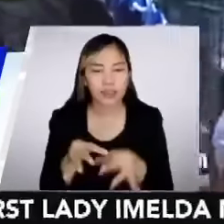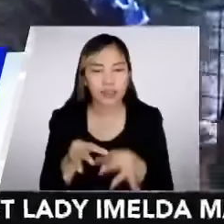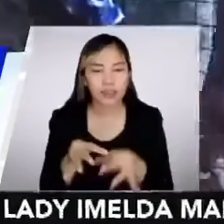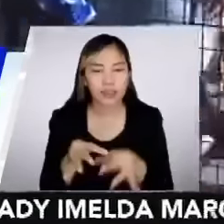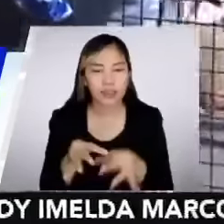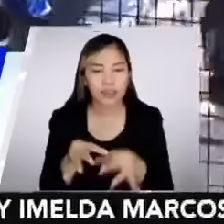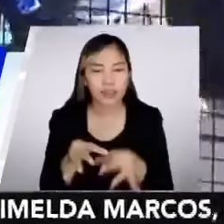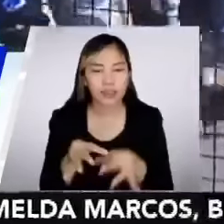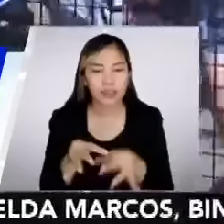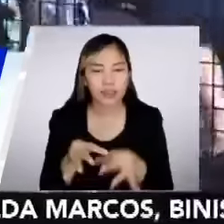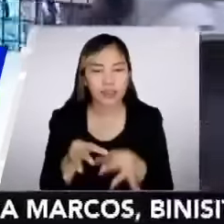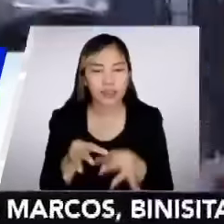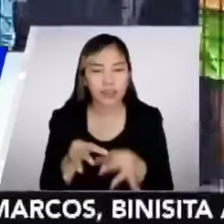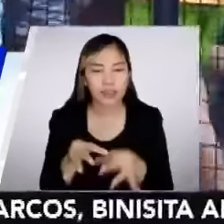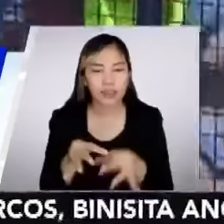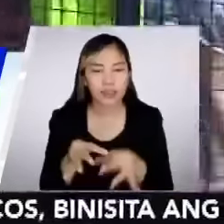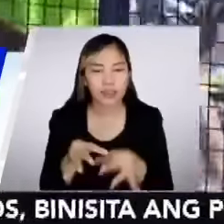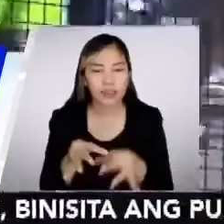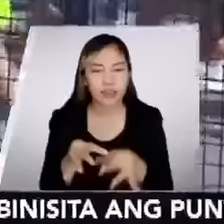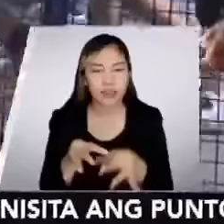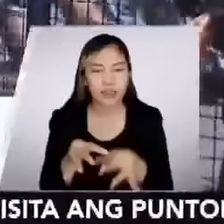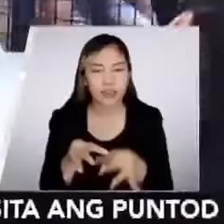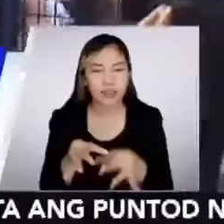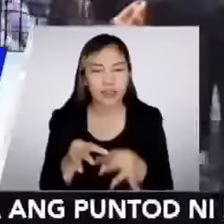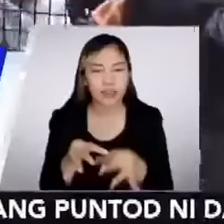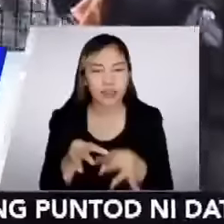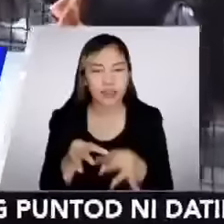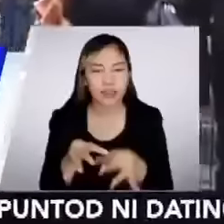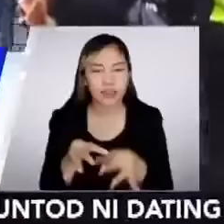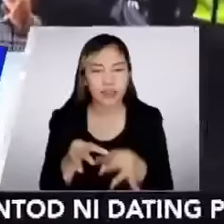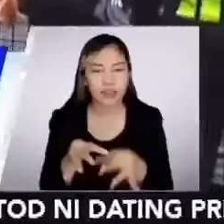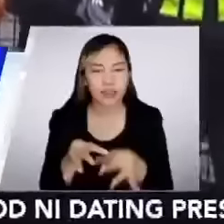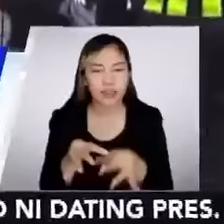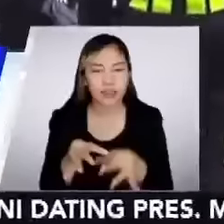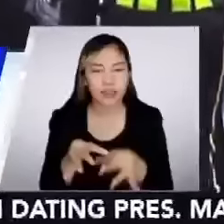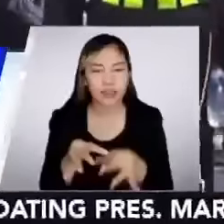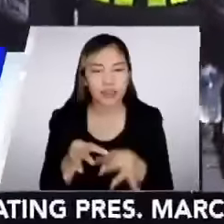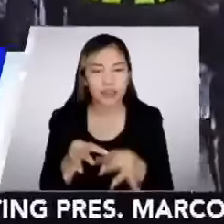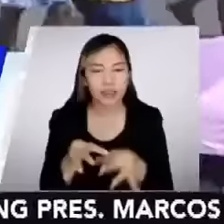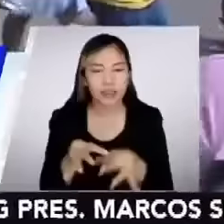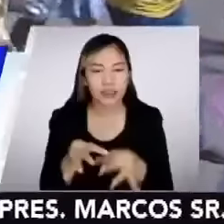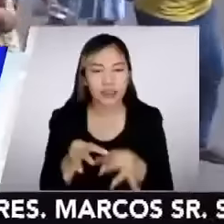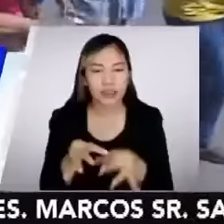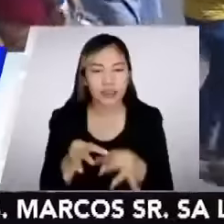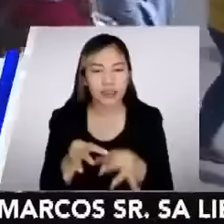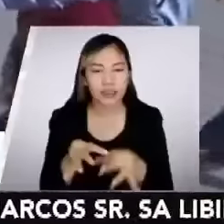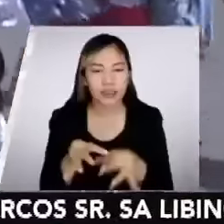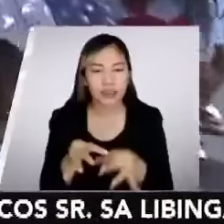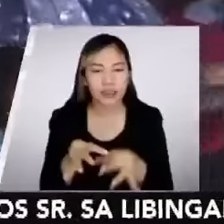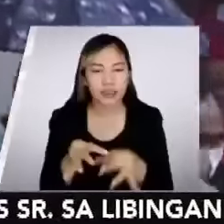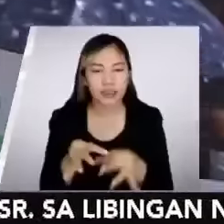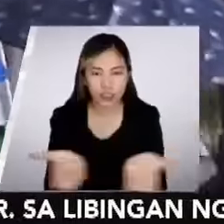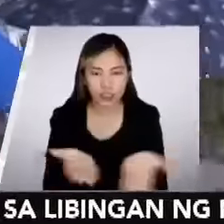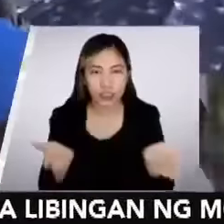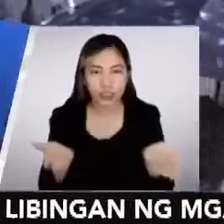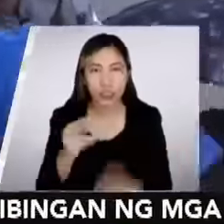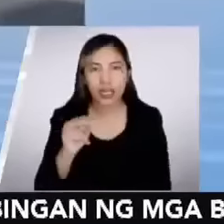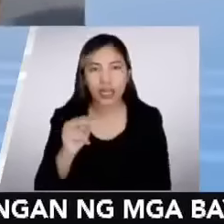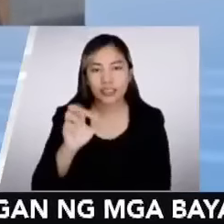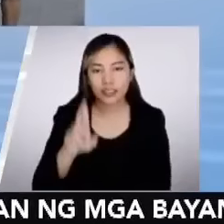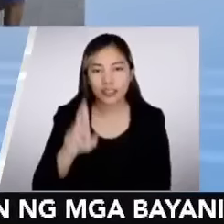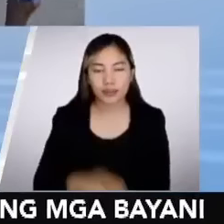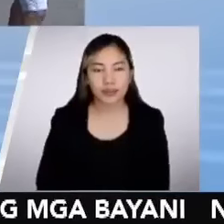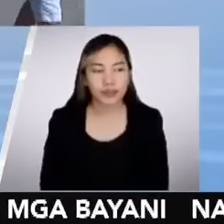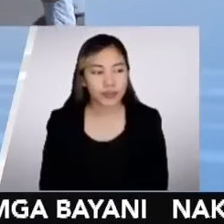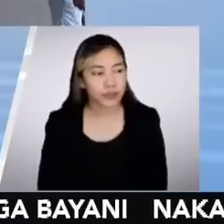sa mga pinakaantigong sementeryo rito sa Metro Manila. Rafi? Emil, nabanggit mo pinalawig yung visiting hours